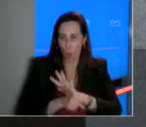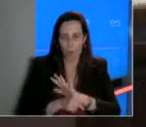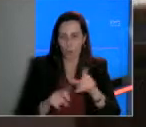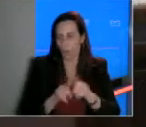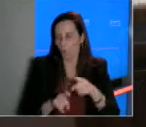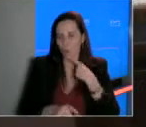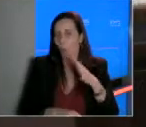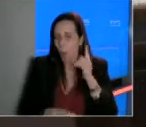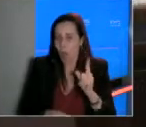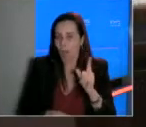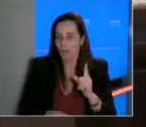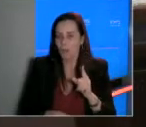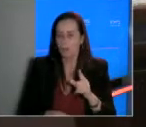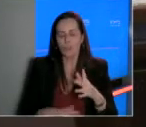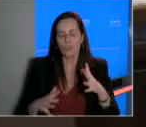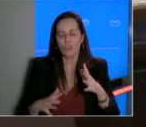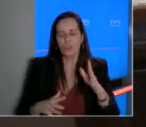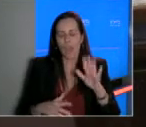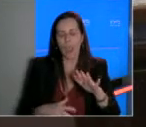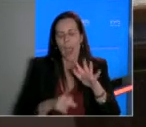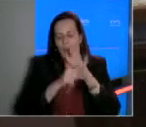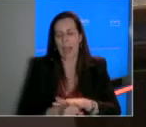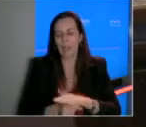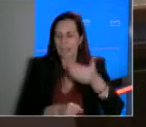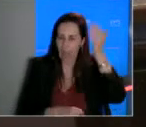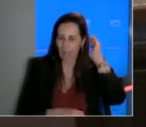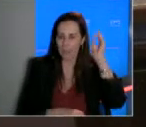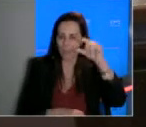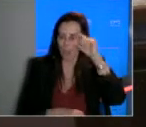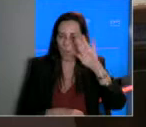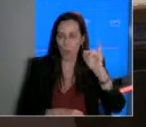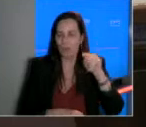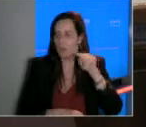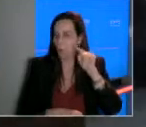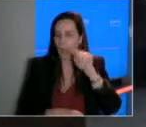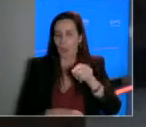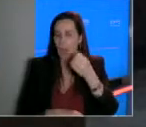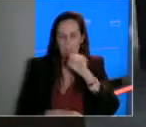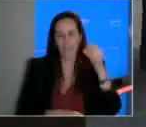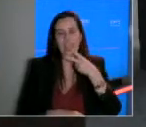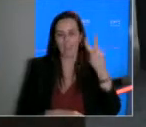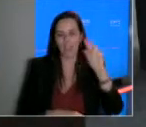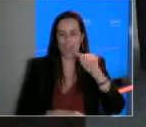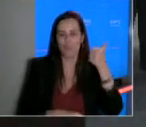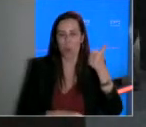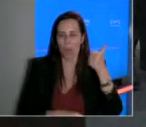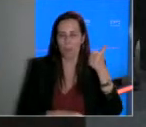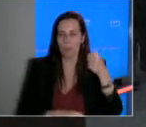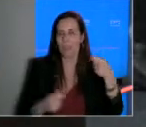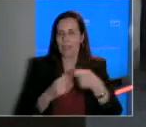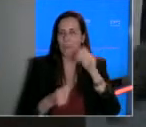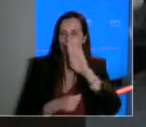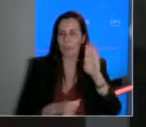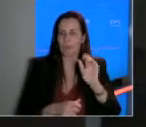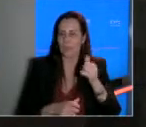שאת מציינת, יכול להיות שהלחץ מצד אגף לפיד את בוגי יעלון היה מוביל אותו להפר דווקא את ההבטחה הראשונה שלו לגבי